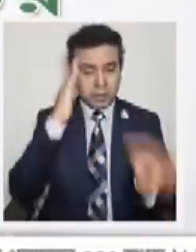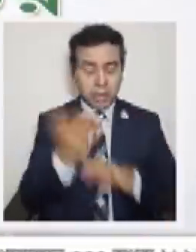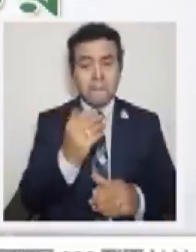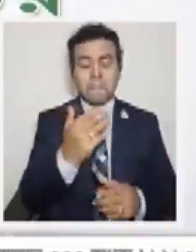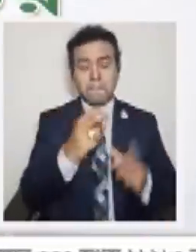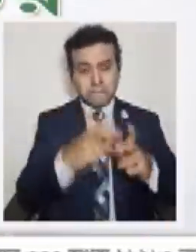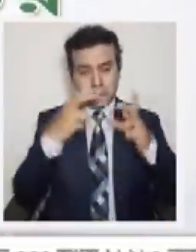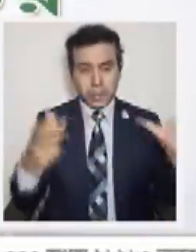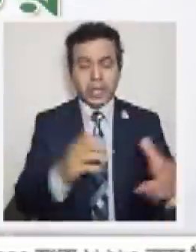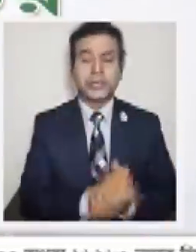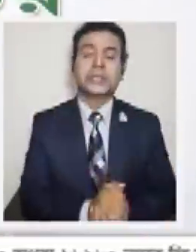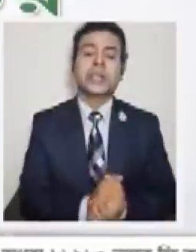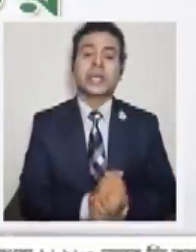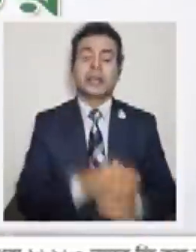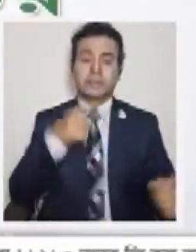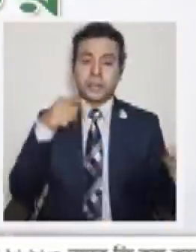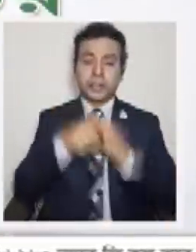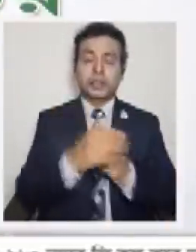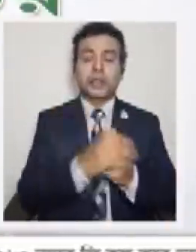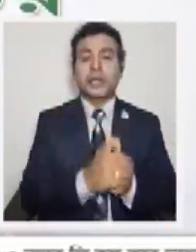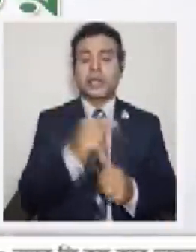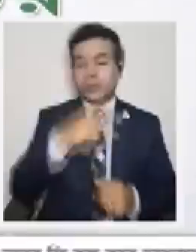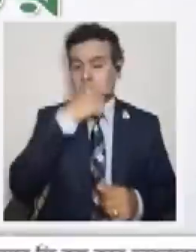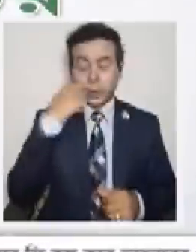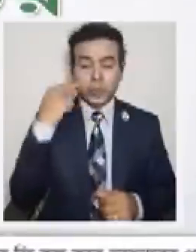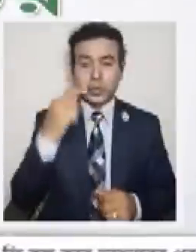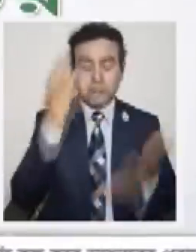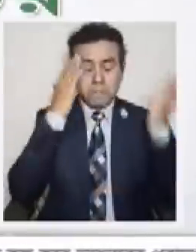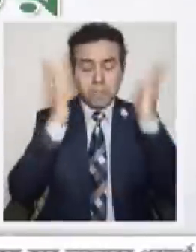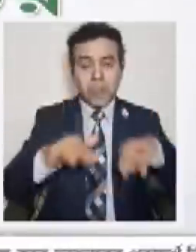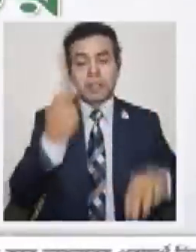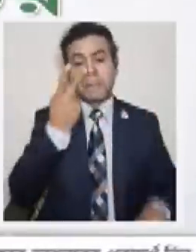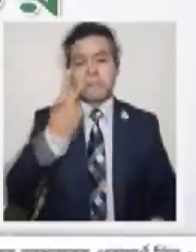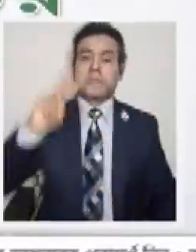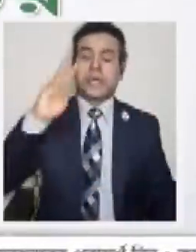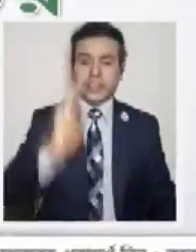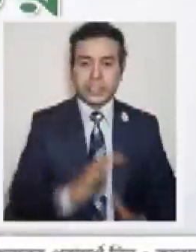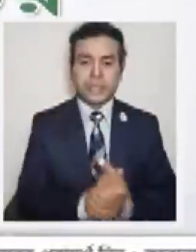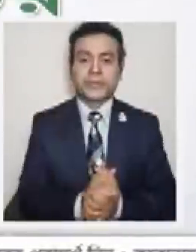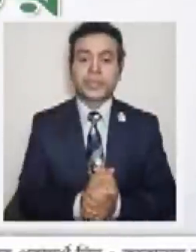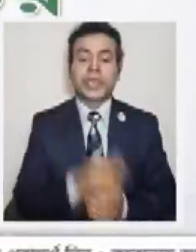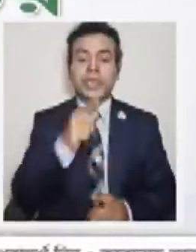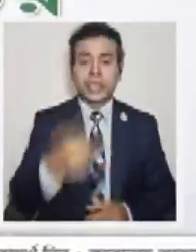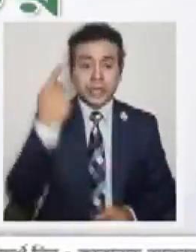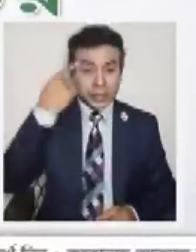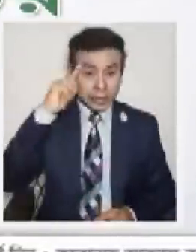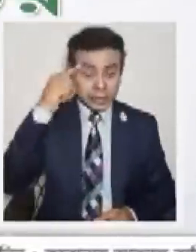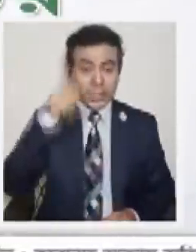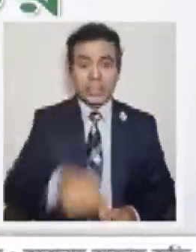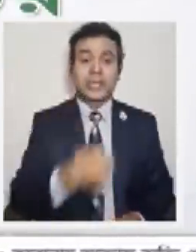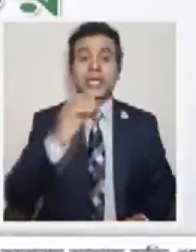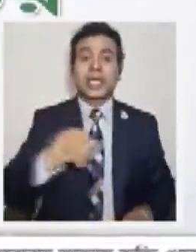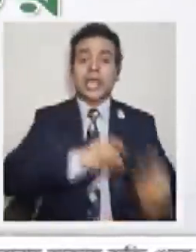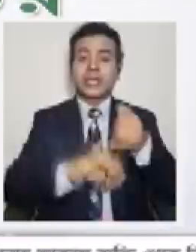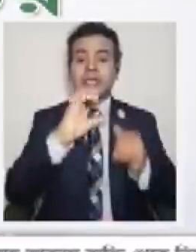পুরুষরা গুরুতর হচ্ছেন বেশি, চিকিৎসা নিতে চিকিৎসার উপসর্গ যারা আক্রান্ত হচ্ছেন তারা গুরুতর হচ্ছেন